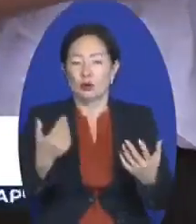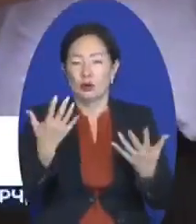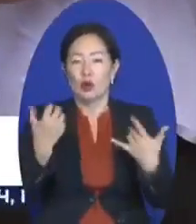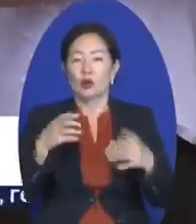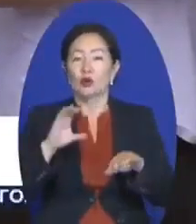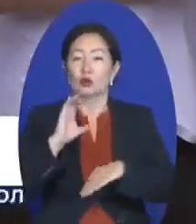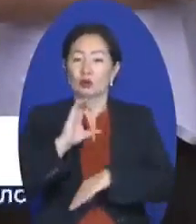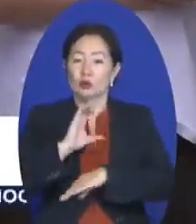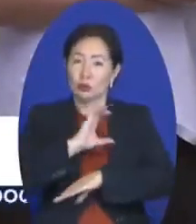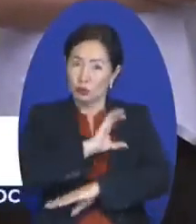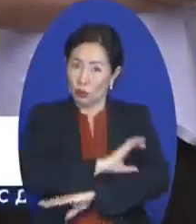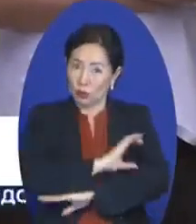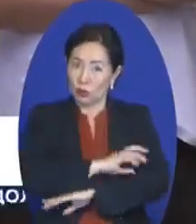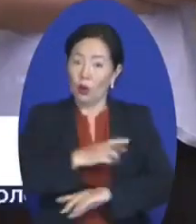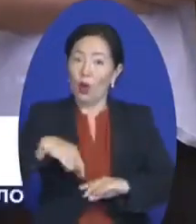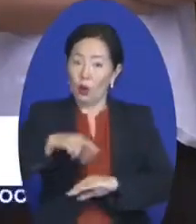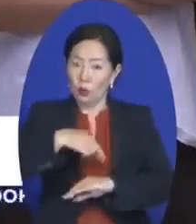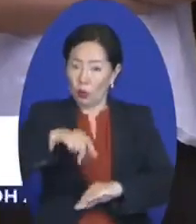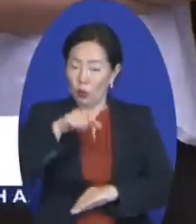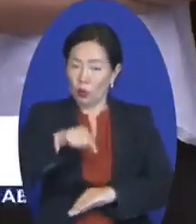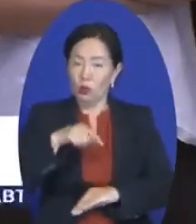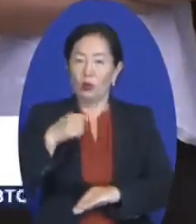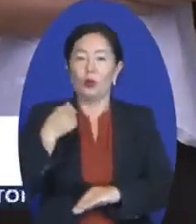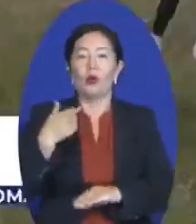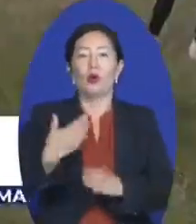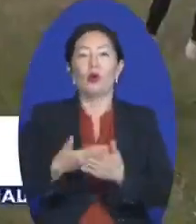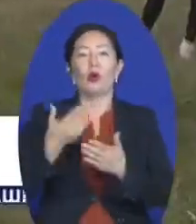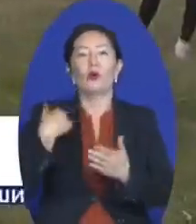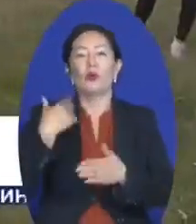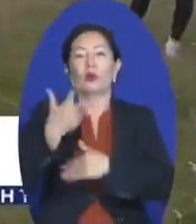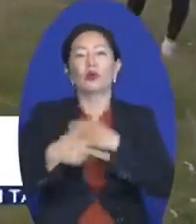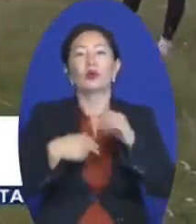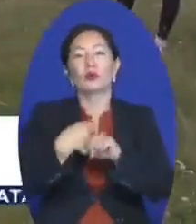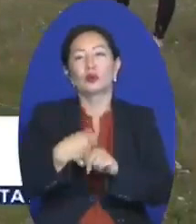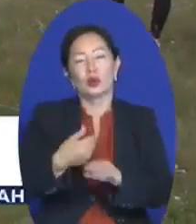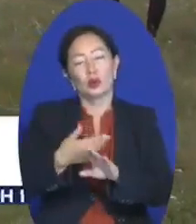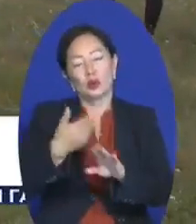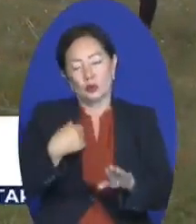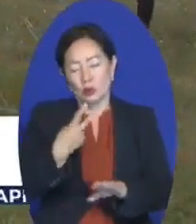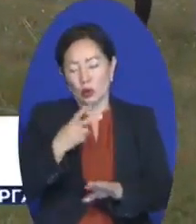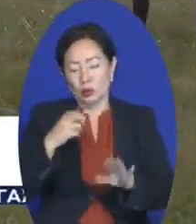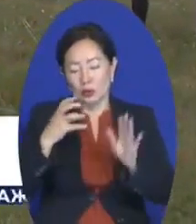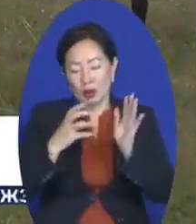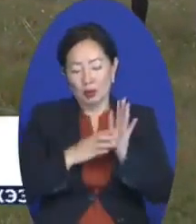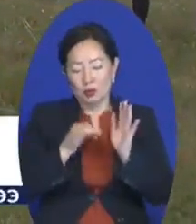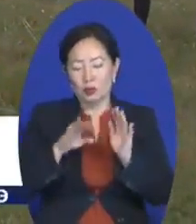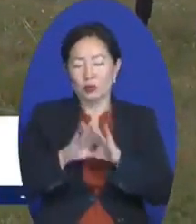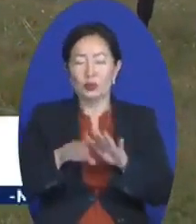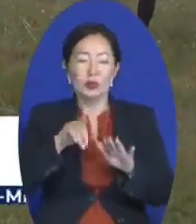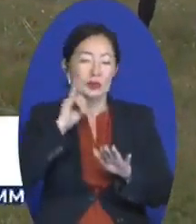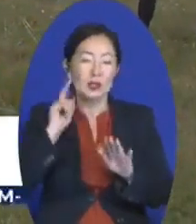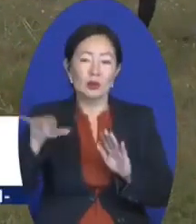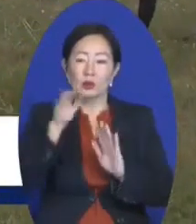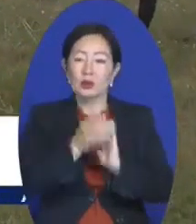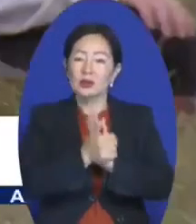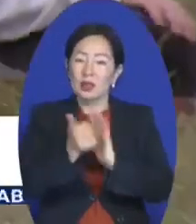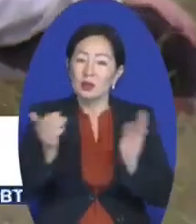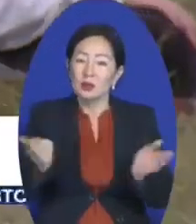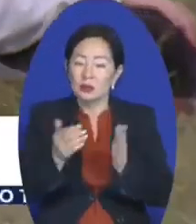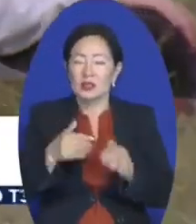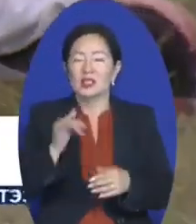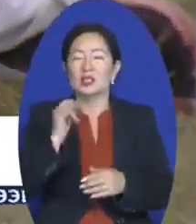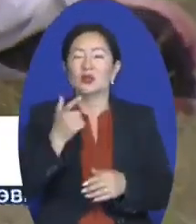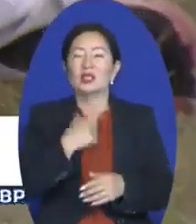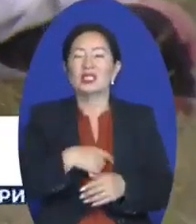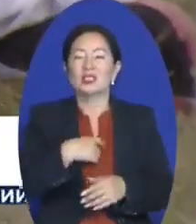сургуультай дүүргүүдийн нэг. Иймээс анх 3 жилийн өмнө буюу 2019 оноос эхлэн дүүргийнхээ хүүхэд залуусыг чадахжуулах үүднээс улсын